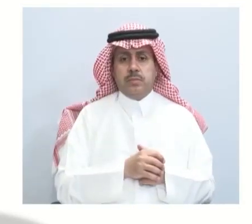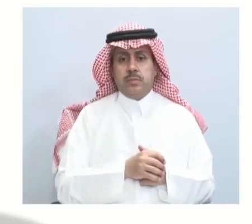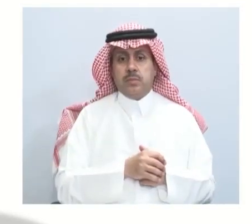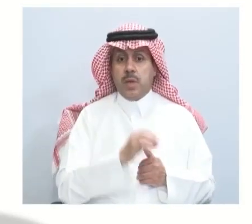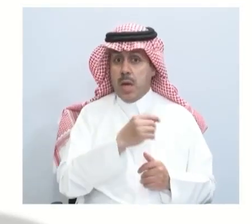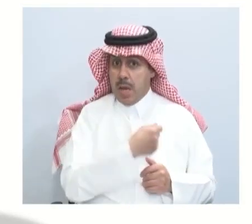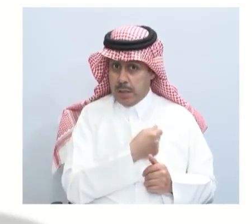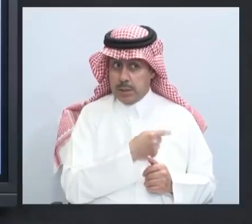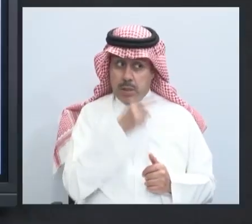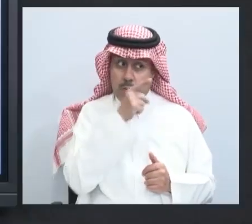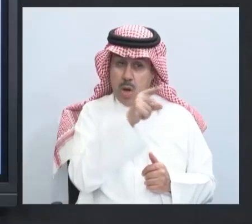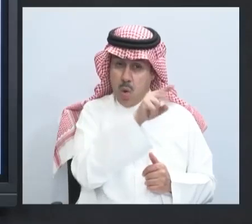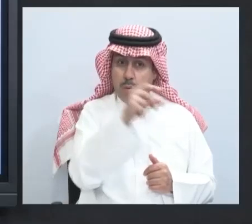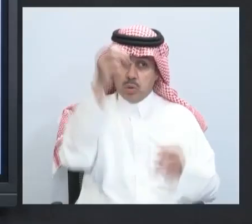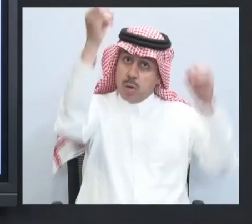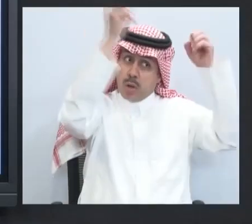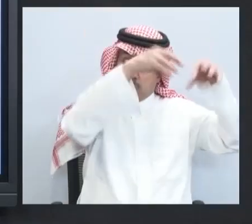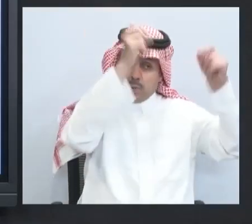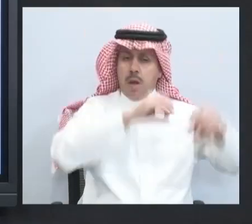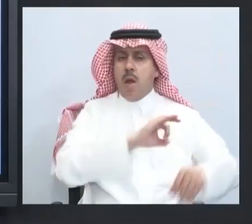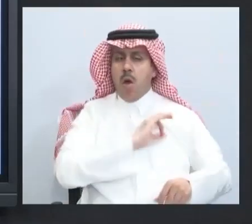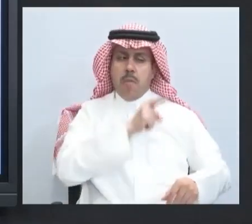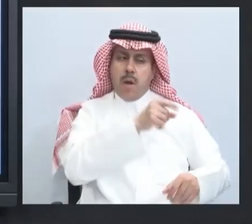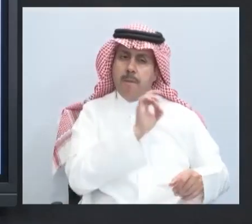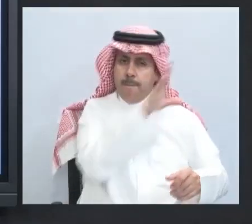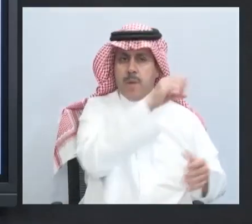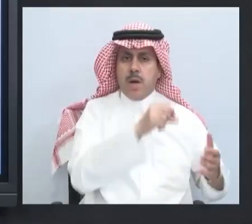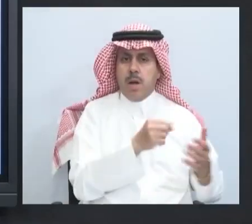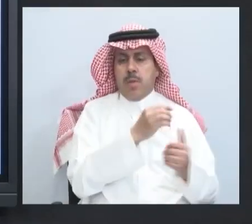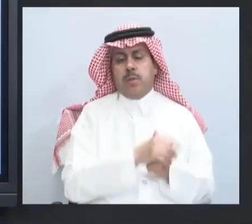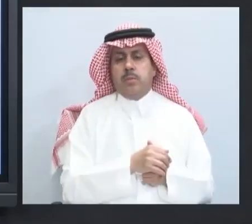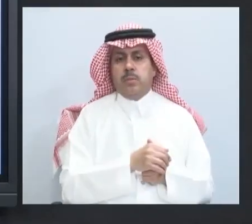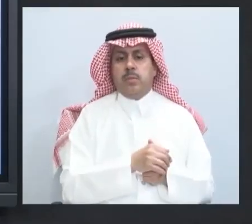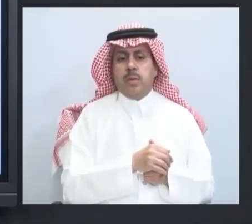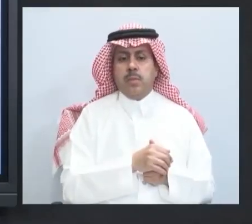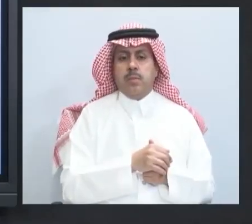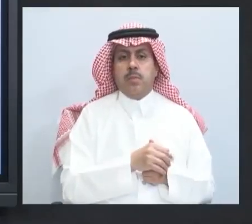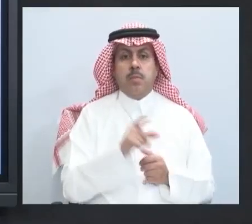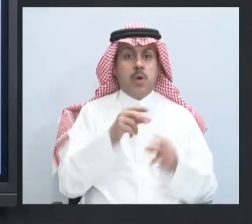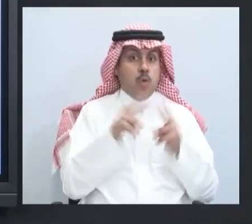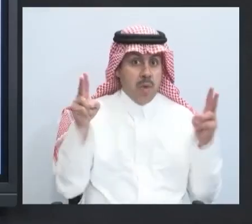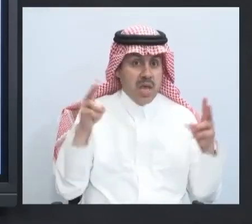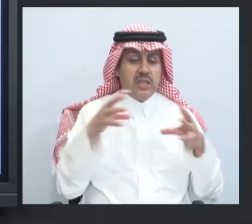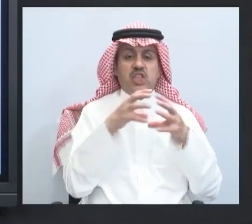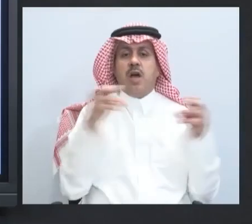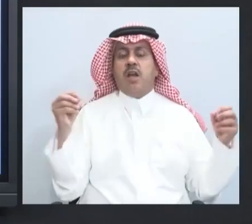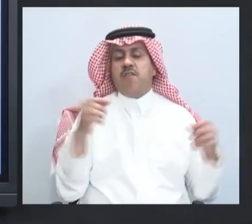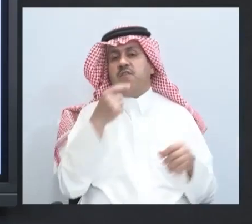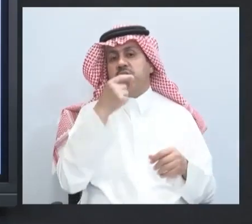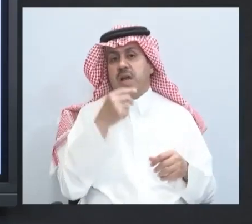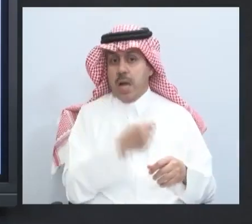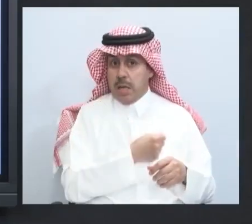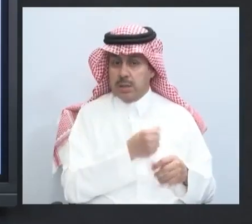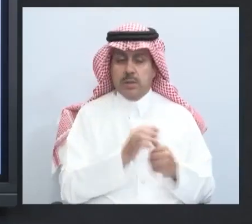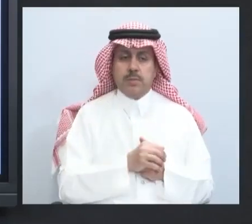الحسد اولا قبل ان نبدا من يذكرني منكم بتعريف الحسد ماذا ذكرنا في